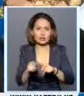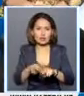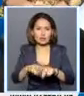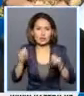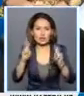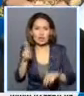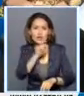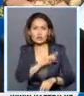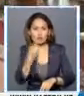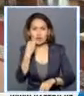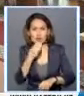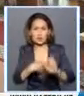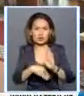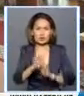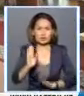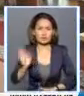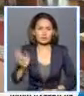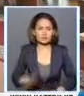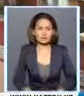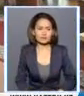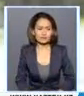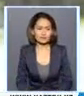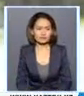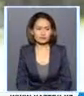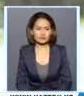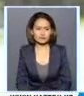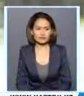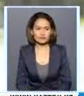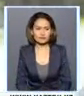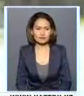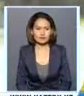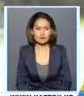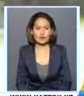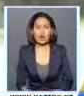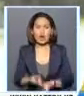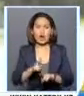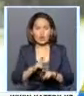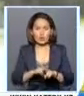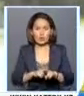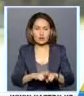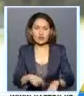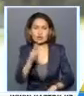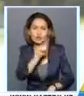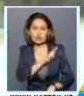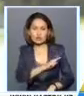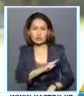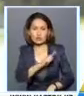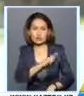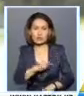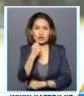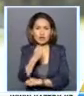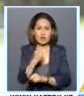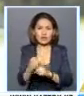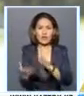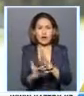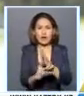арқылы сала мамандардың жұмысы сараланбақ. Бұл аттестацияға біздер қоғамдық тұрғыдан